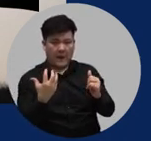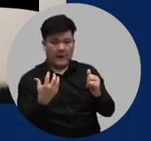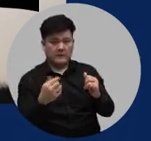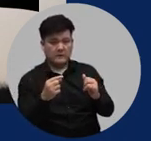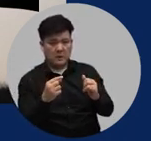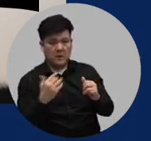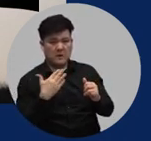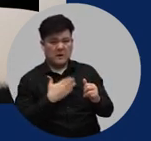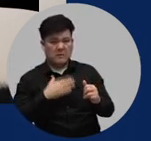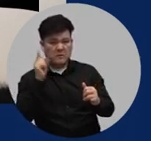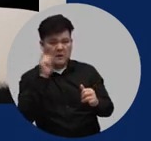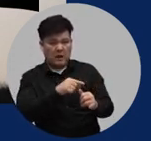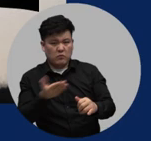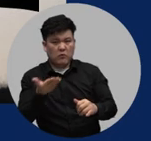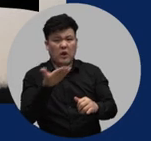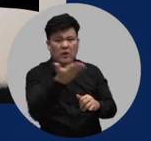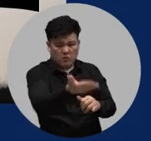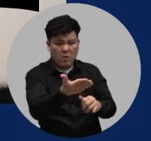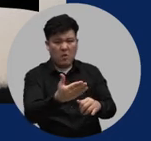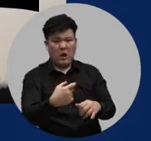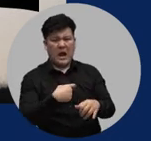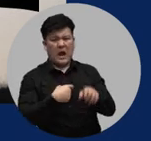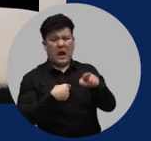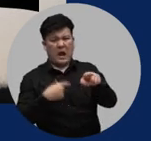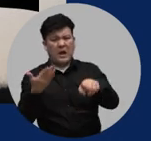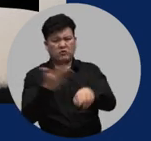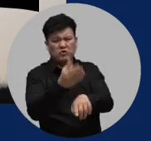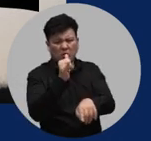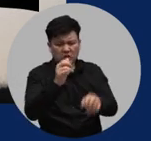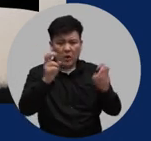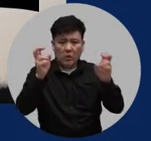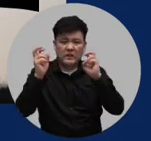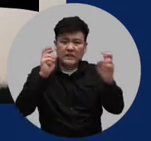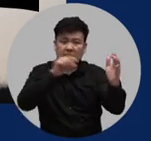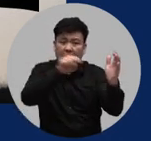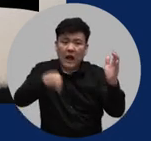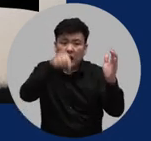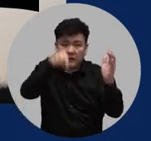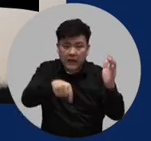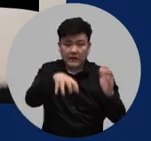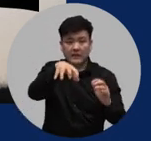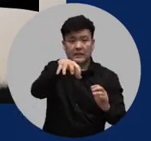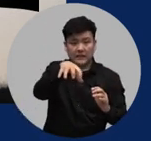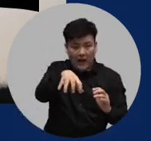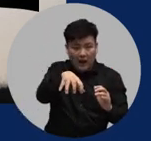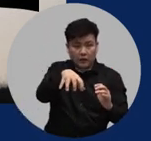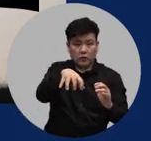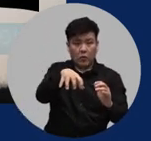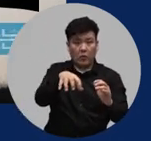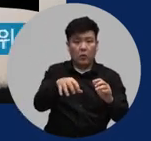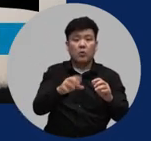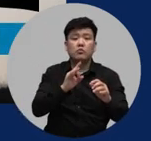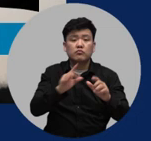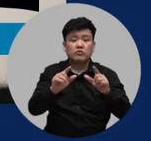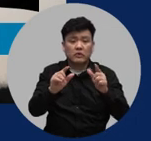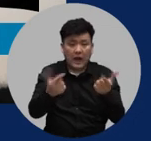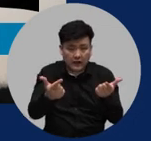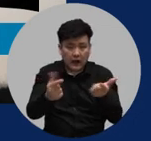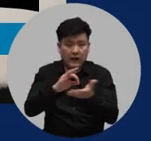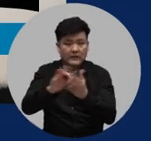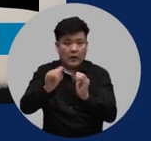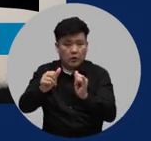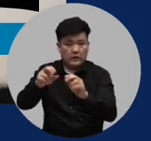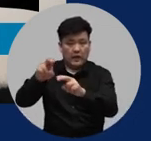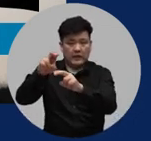또는 혐오감을 느끼게 하는 경우가 있습니다. 직장 내란 장소적인 개념이 아니며 사용자의